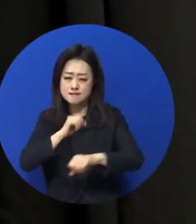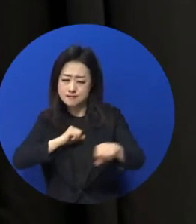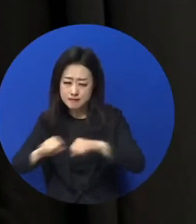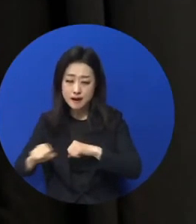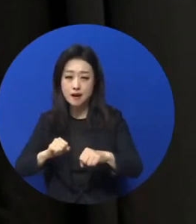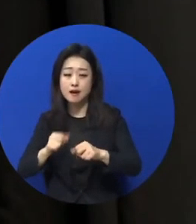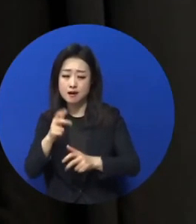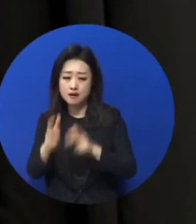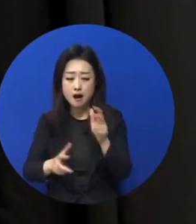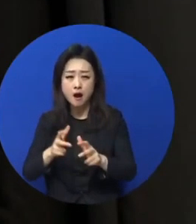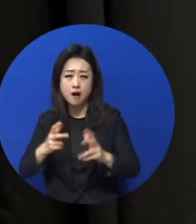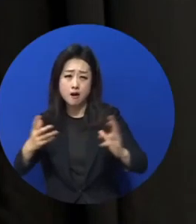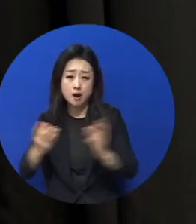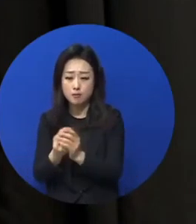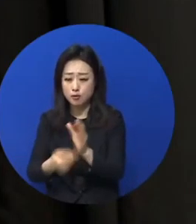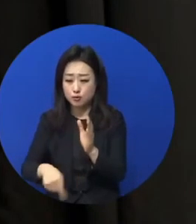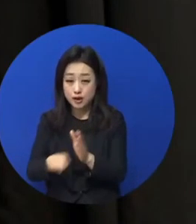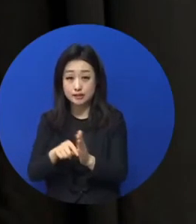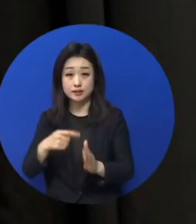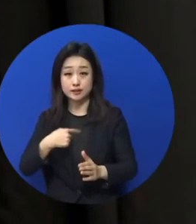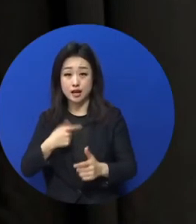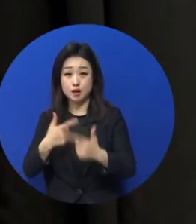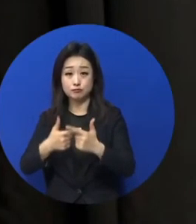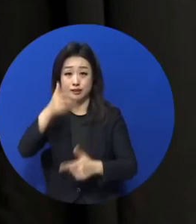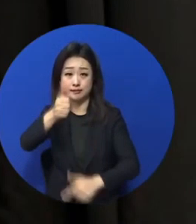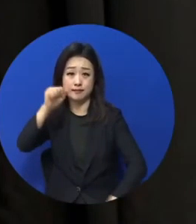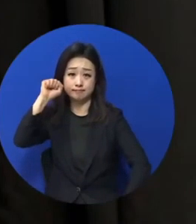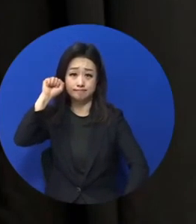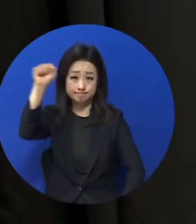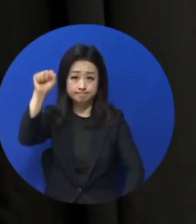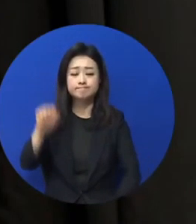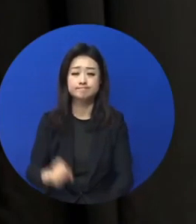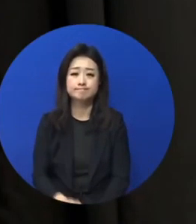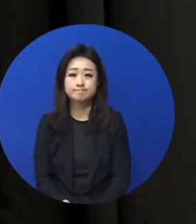사업의 완수를 위해 민주당 부산시장이 되고자 합니다.